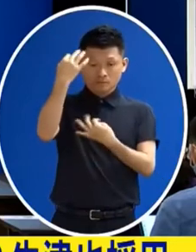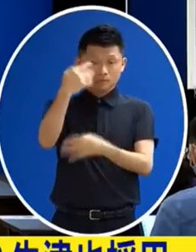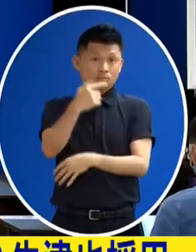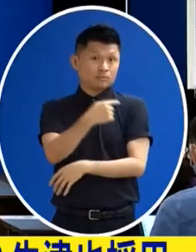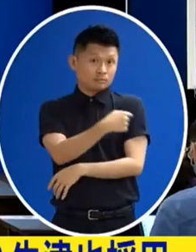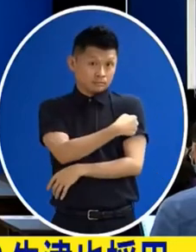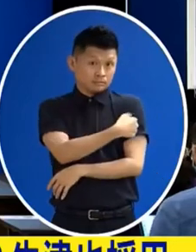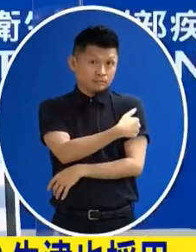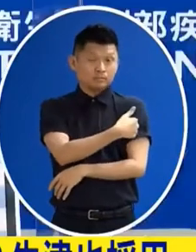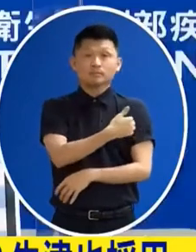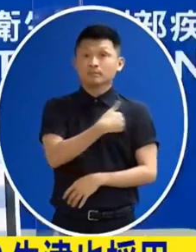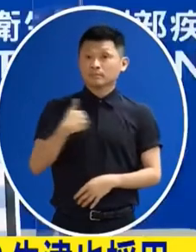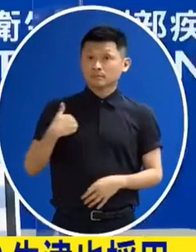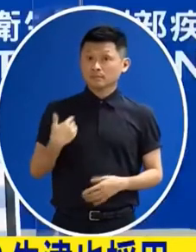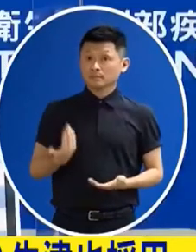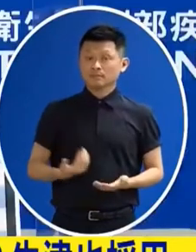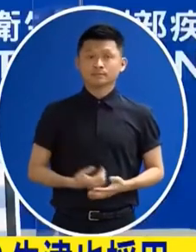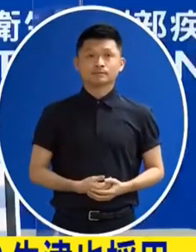谢。